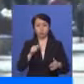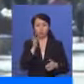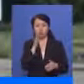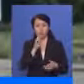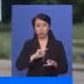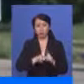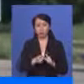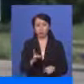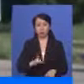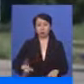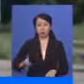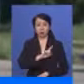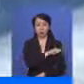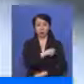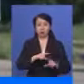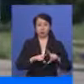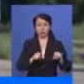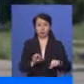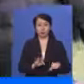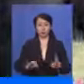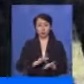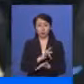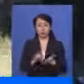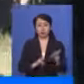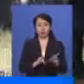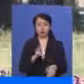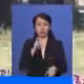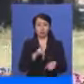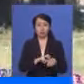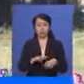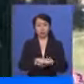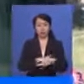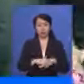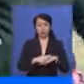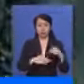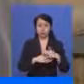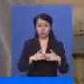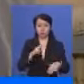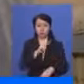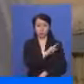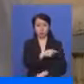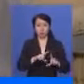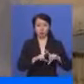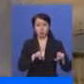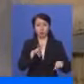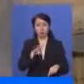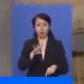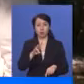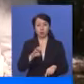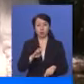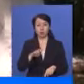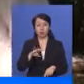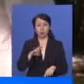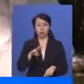временно переведены из районных больниц в областной центр. В их числе и врач общей практики из больницы района Габита-Мусрепова